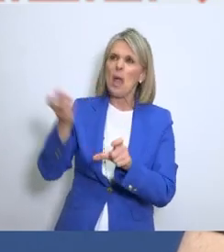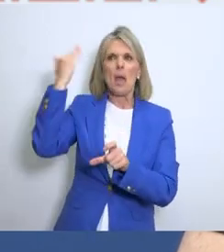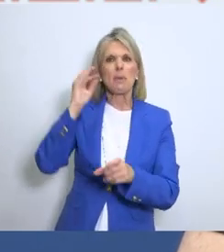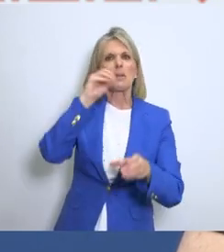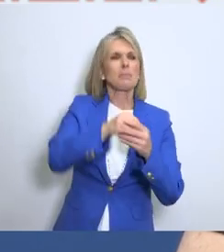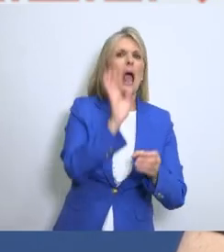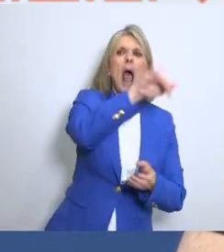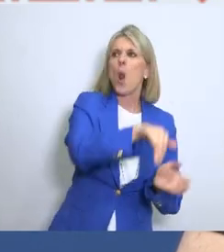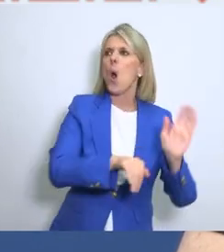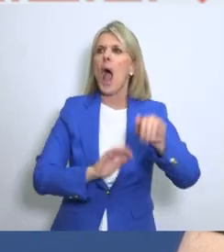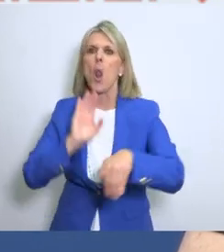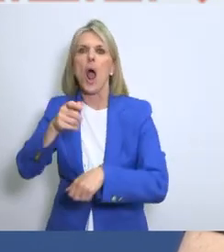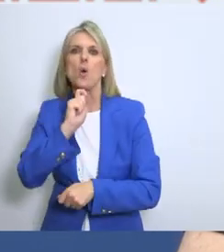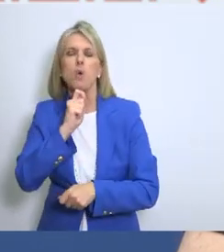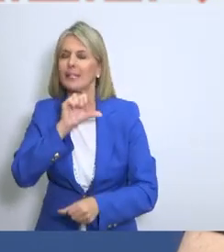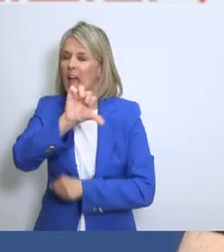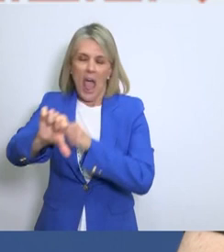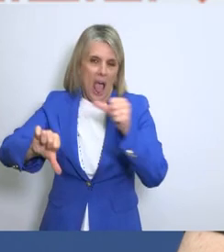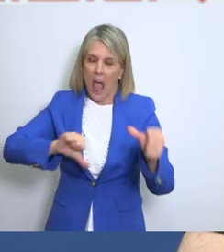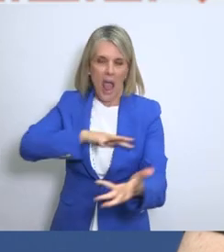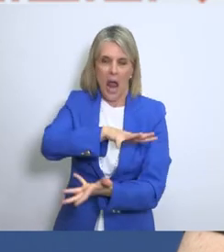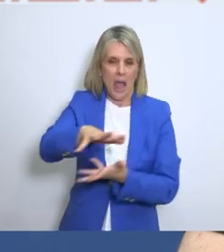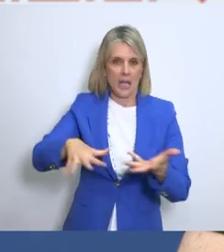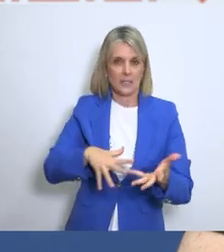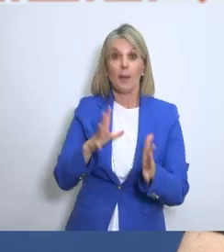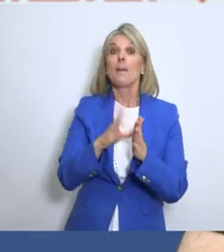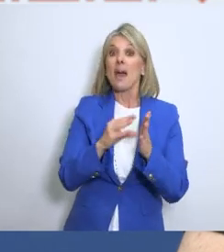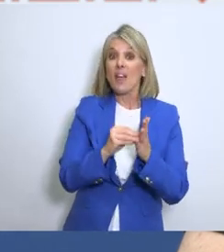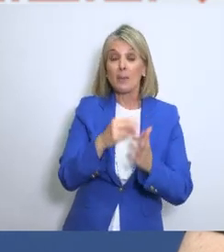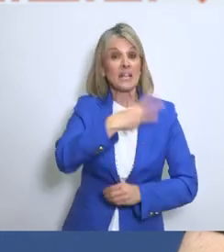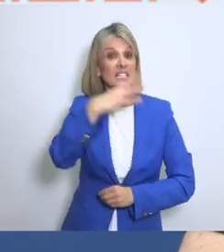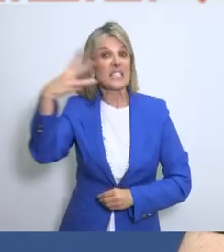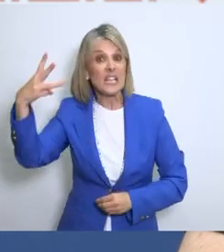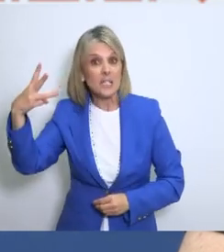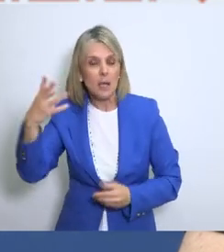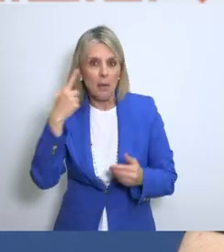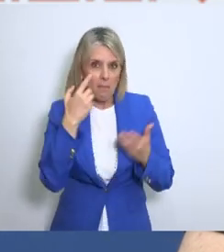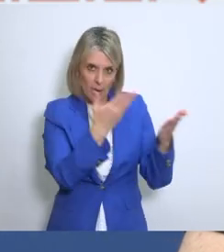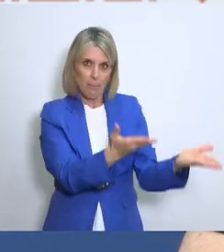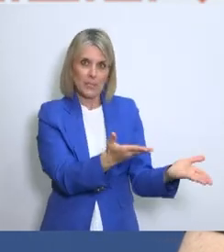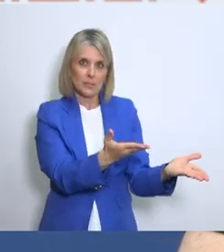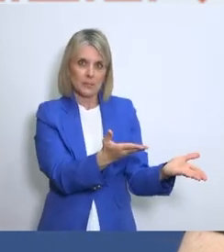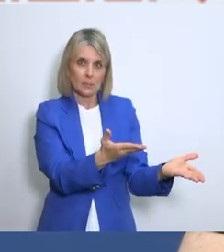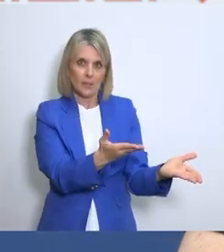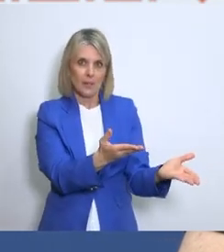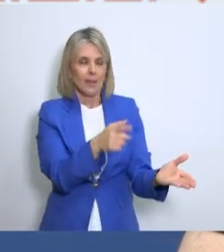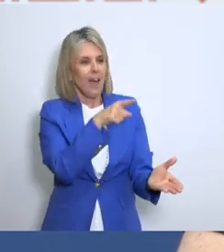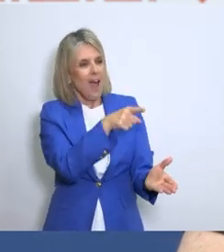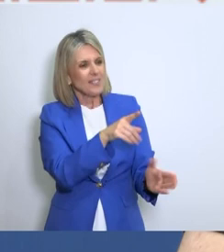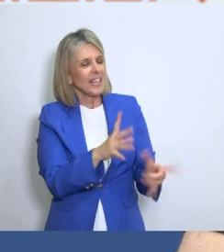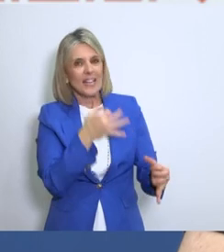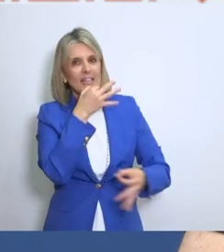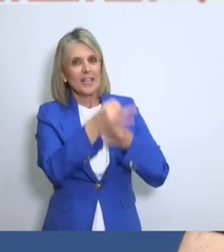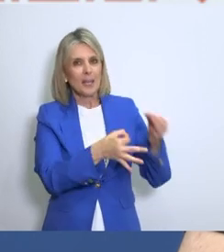στο εργατικό κίνημα. Ένα τρανταχτό παράδειγμα είναι ο ΣΥΡΙΖΑ. Δεν χρειαζόμαστε τέτοια εργαλεία που στην